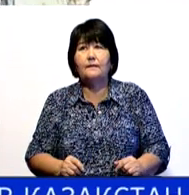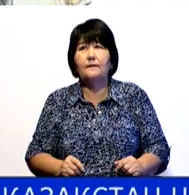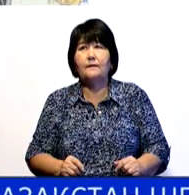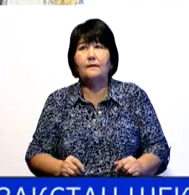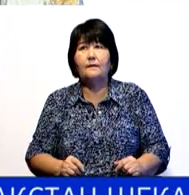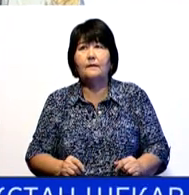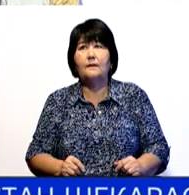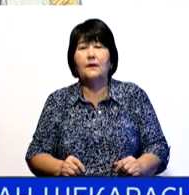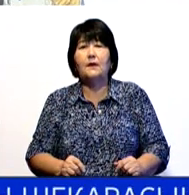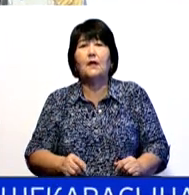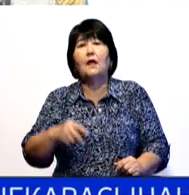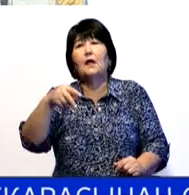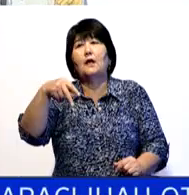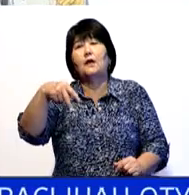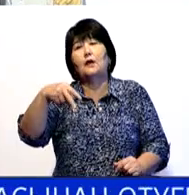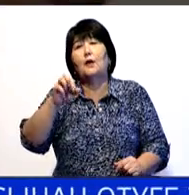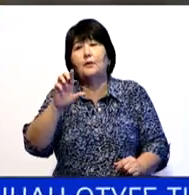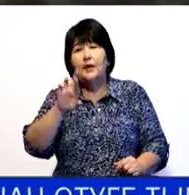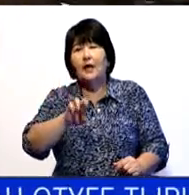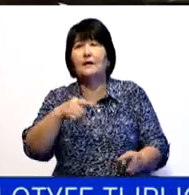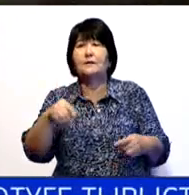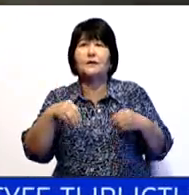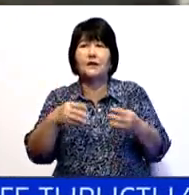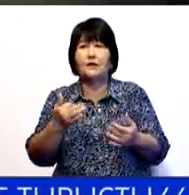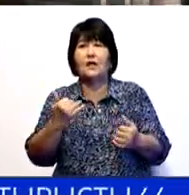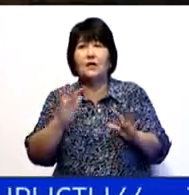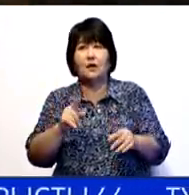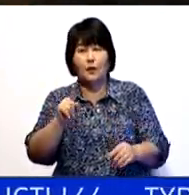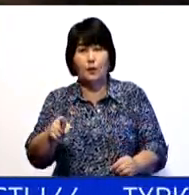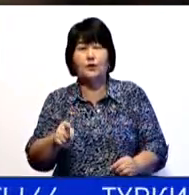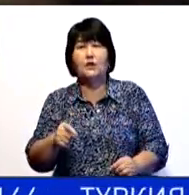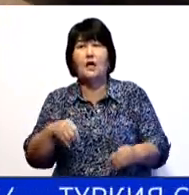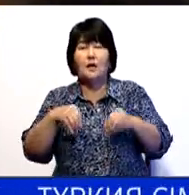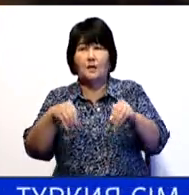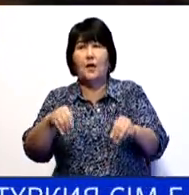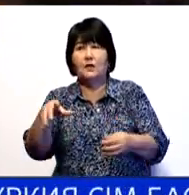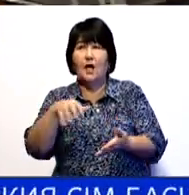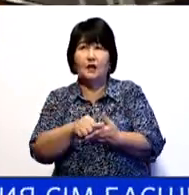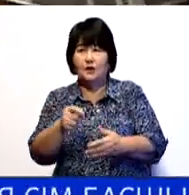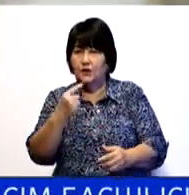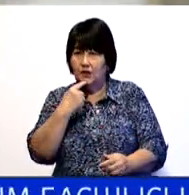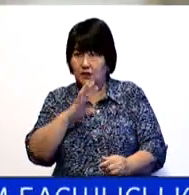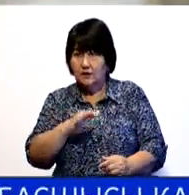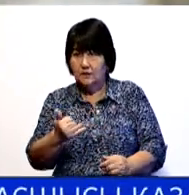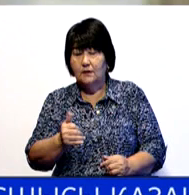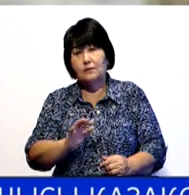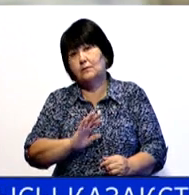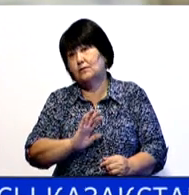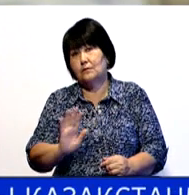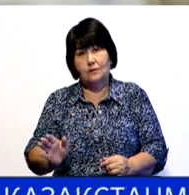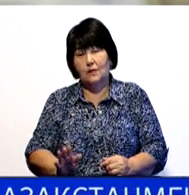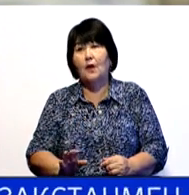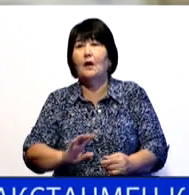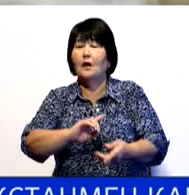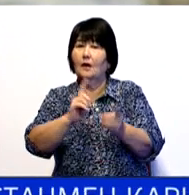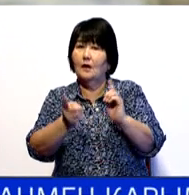бабы это добия. Вот самый такой культура. Жалпы осындай бау-бақшамен айналысу қиын емес па? Не трудно, да? Нет.